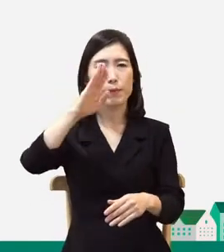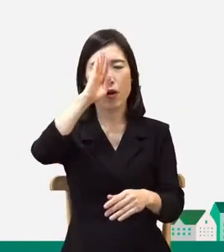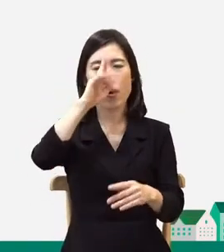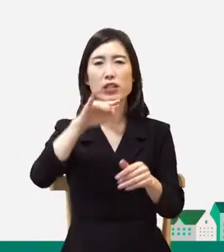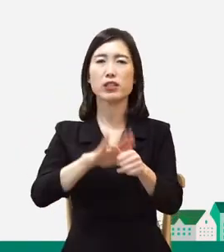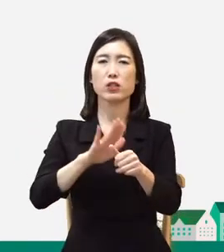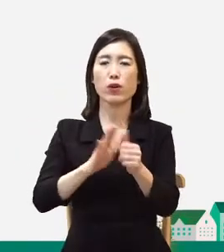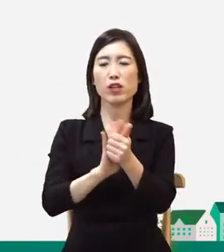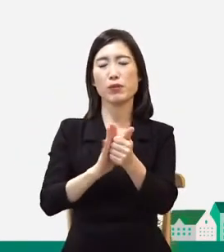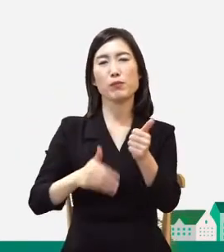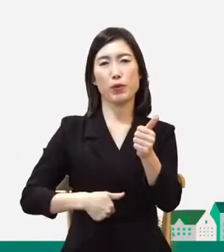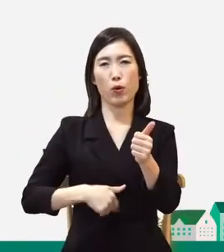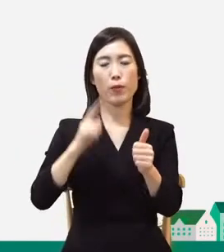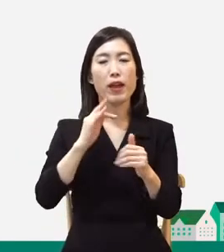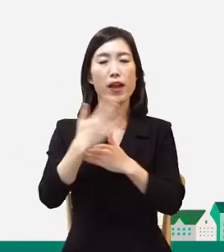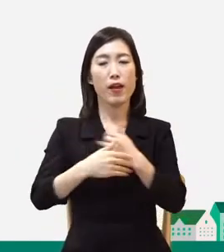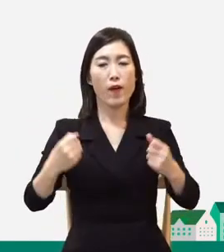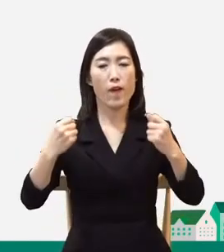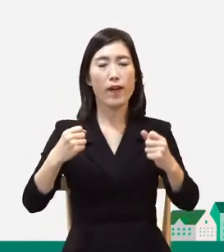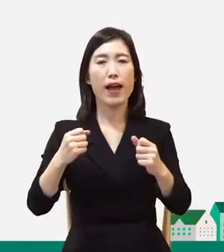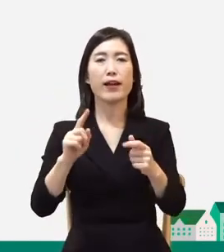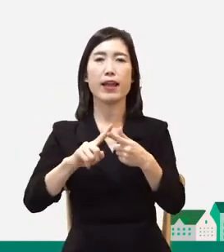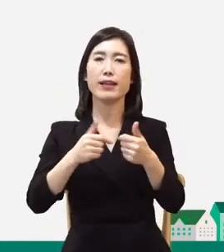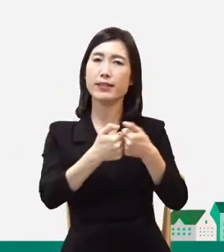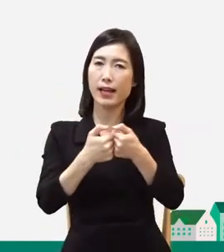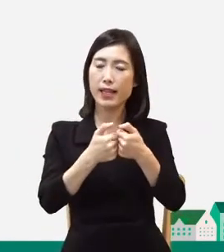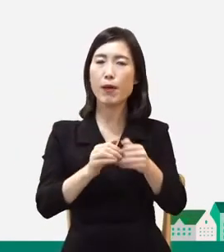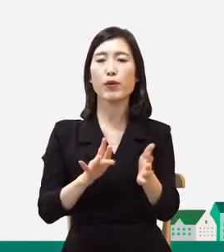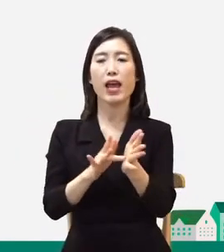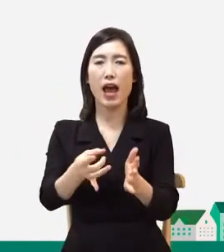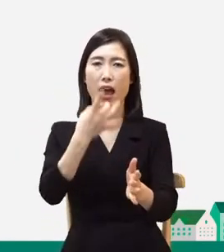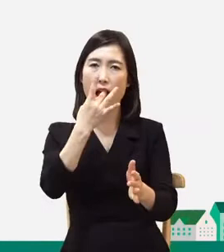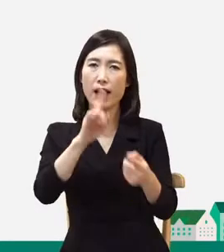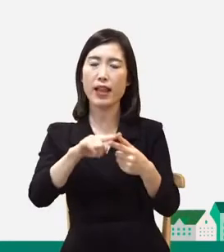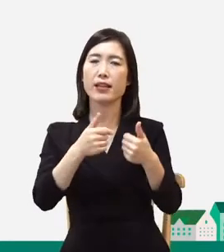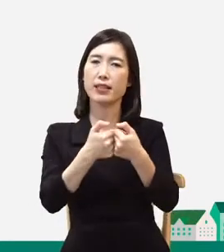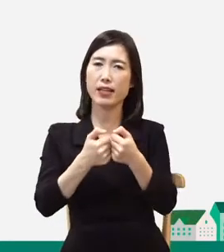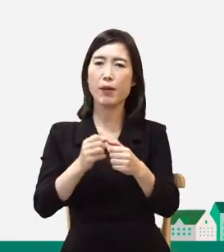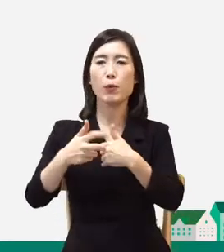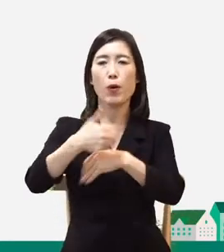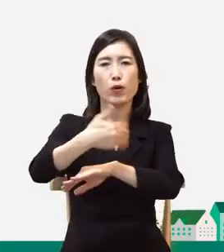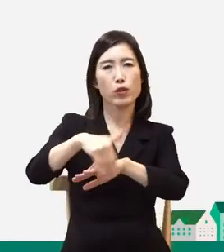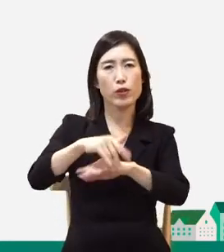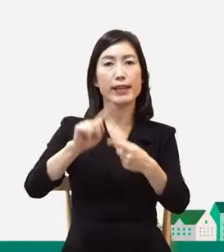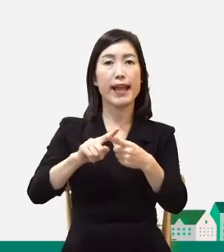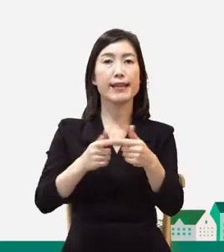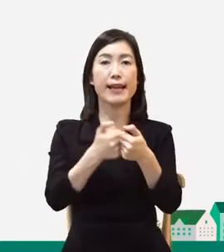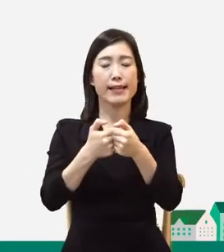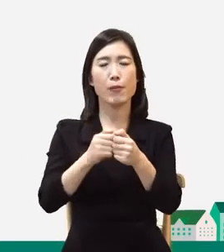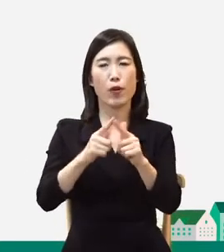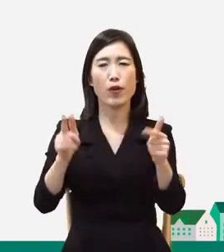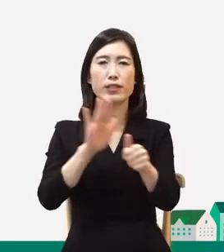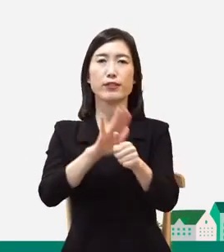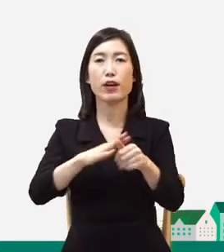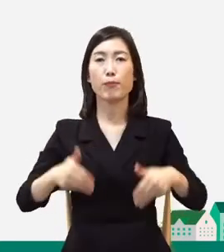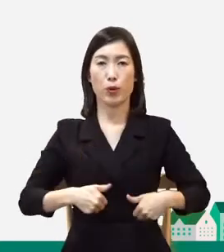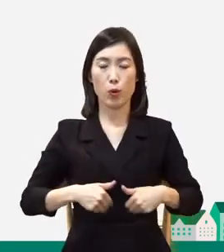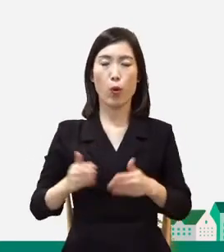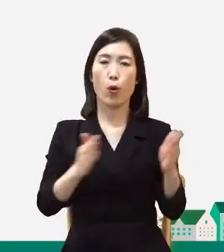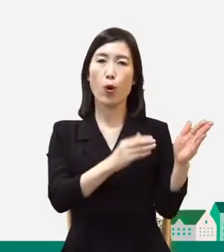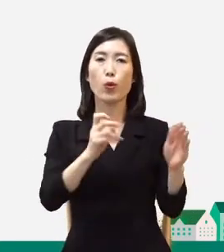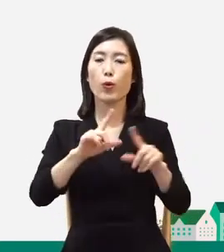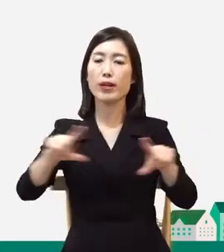있습니다. 건강계획에 대한 상담, 약물 관리 지원, 병원 진료 동행 등이 있고요. 그 다음엔 일상생활 유지